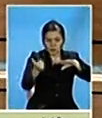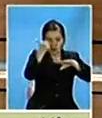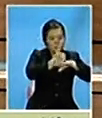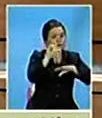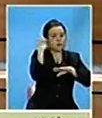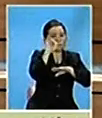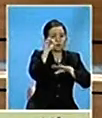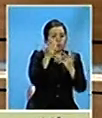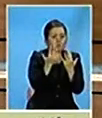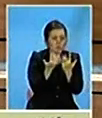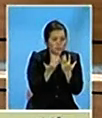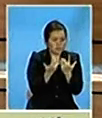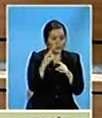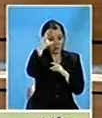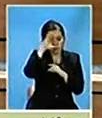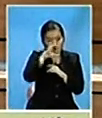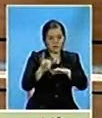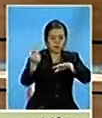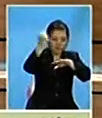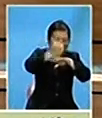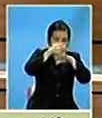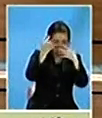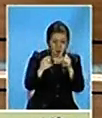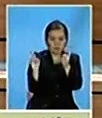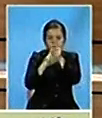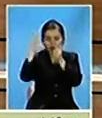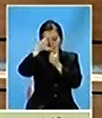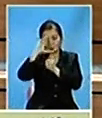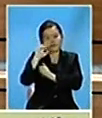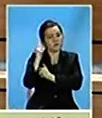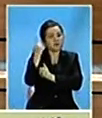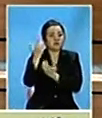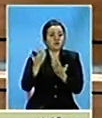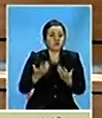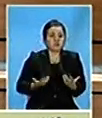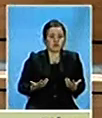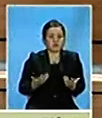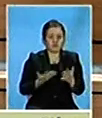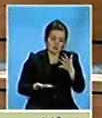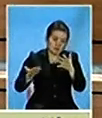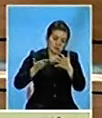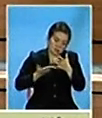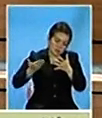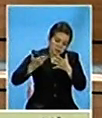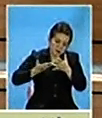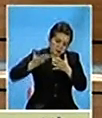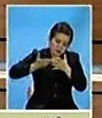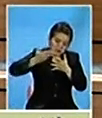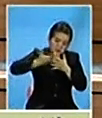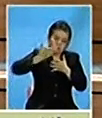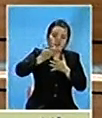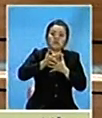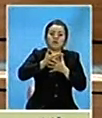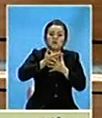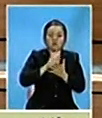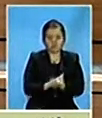การจังหวัดเสร็จก็จะสรรหารองผู้การจังหวัดอีกผู้ในการสูงปลัดจังหวัดในอำเภออีกในอำเภอระดับ